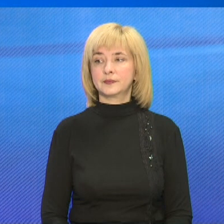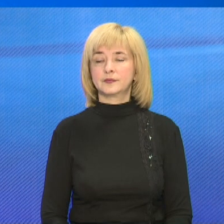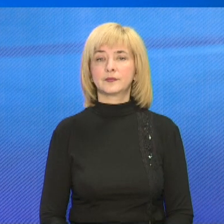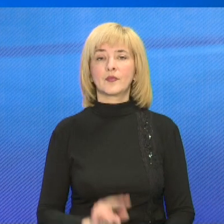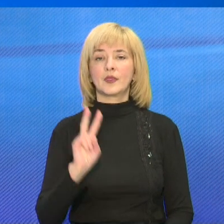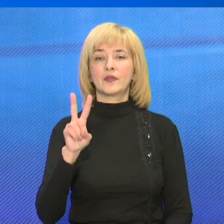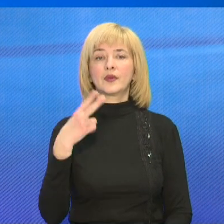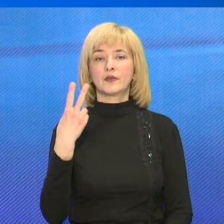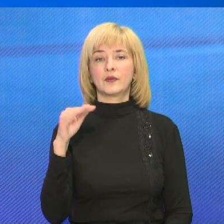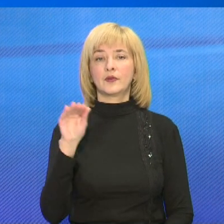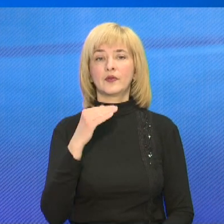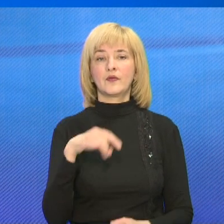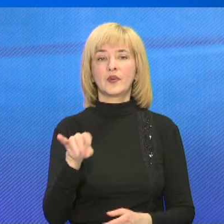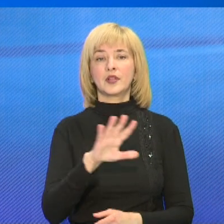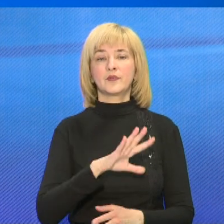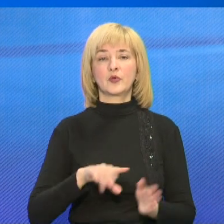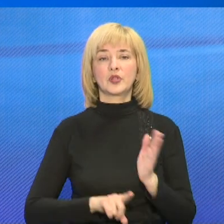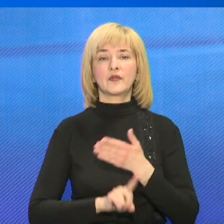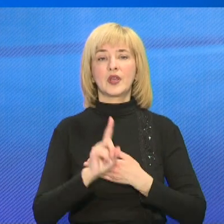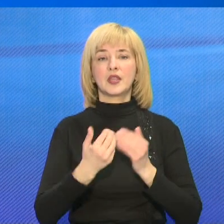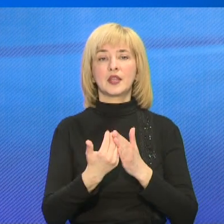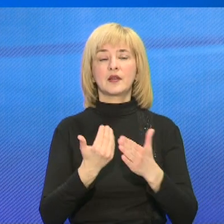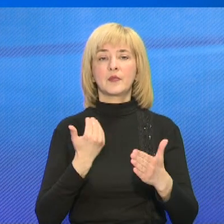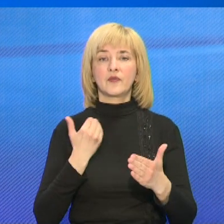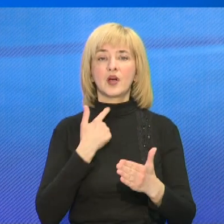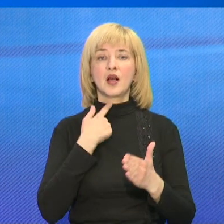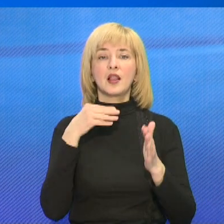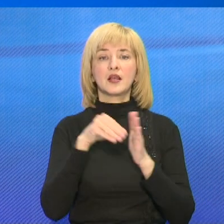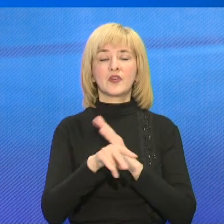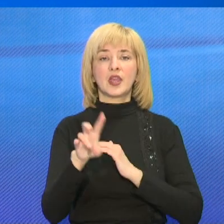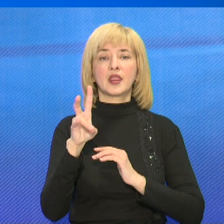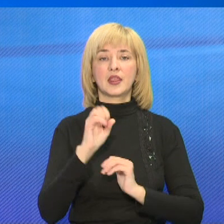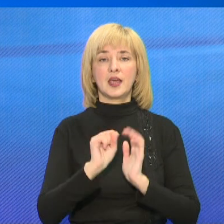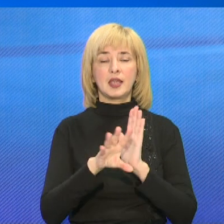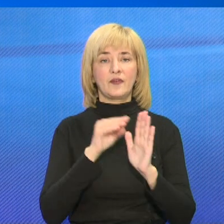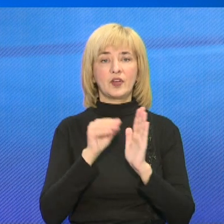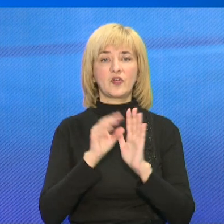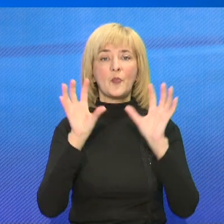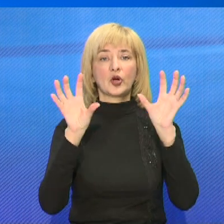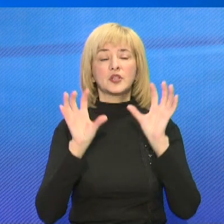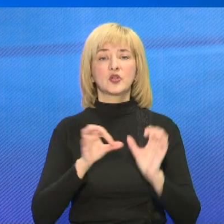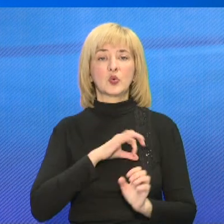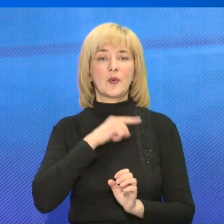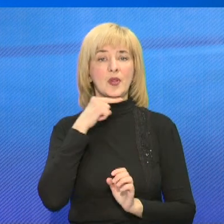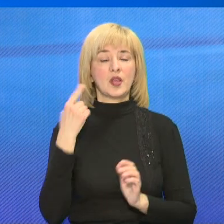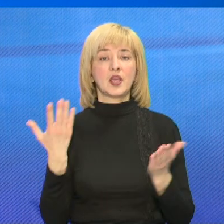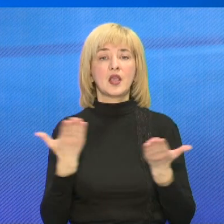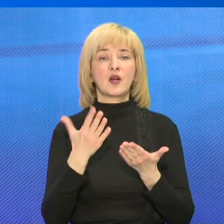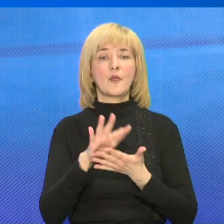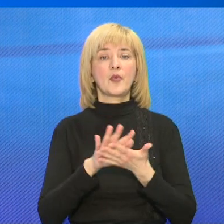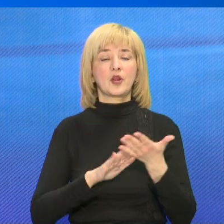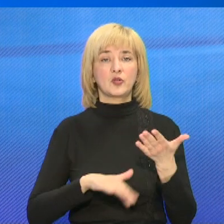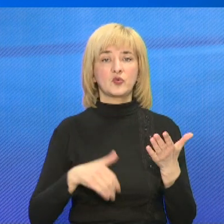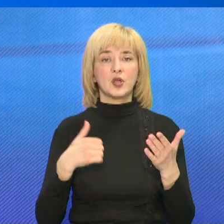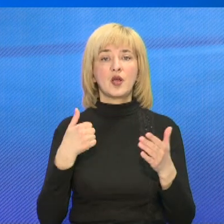І 22 лютага ў рэспубліцы стартавала датэрміновае галасаванне на рэферэндуме па канстытуцыі Беларусі, якое